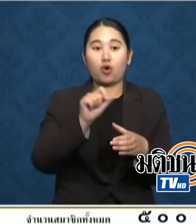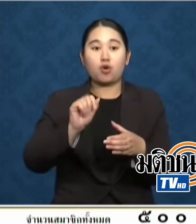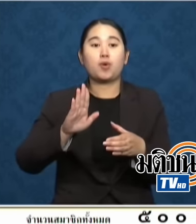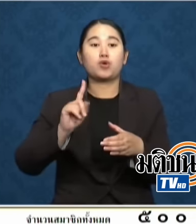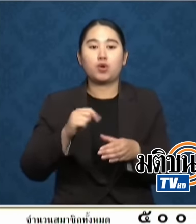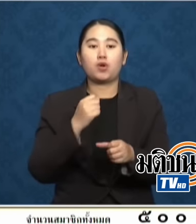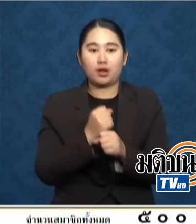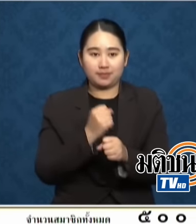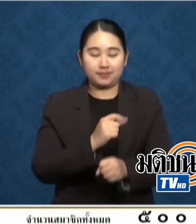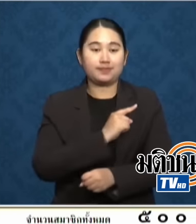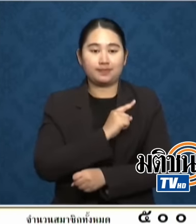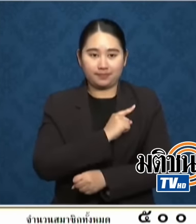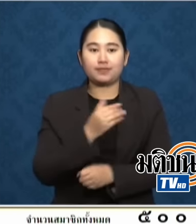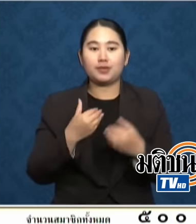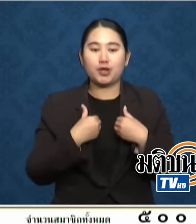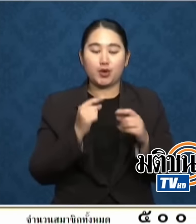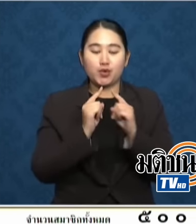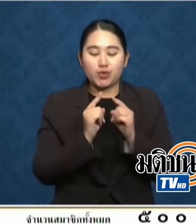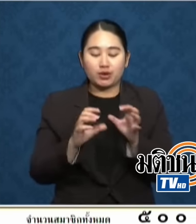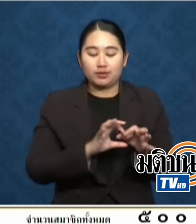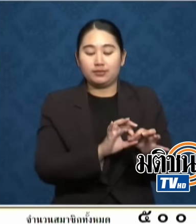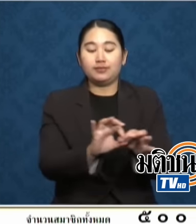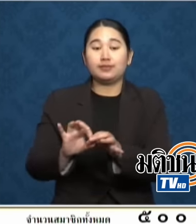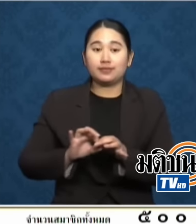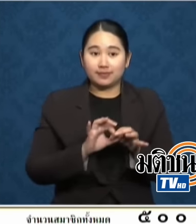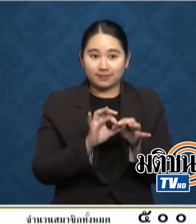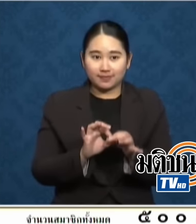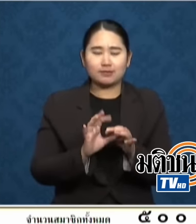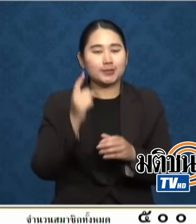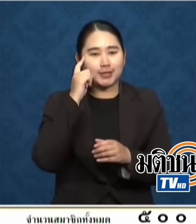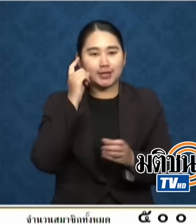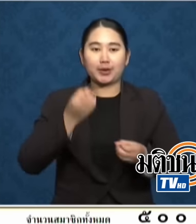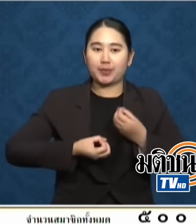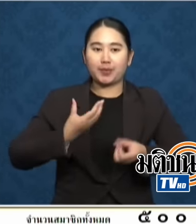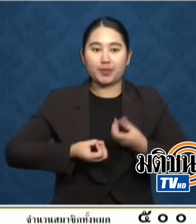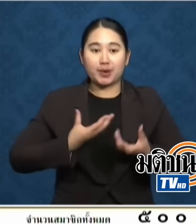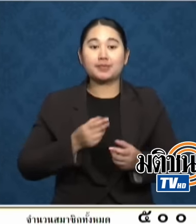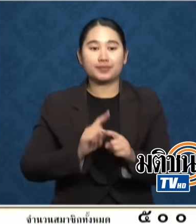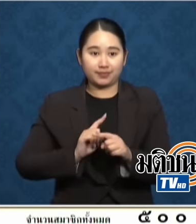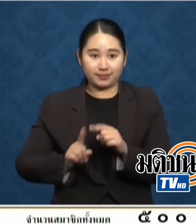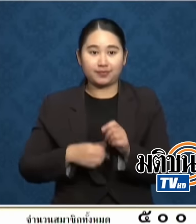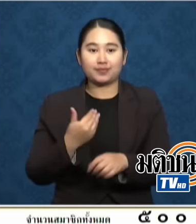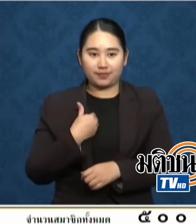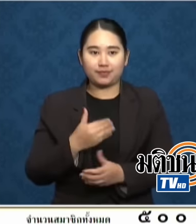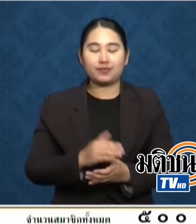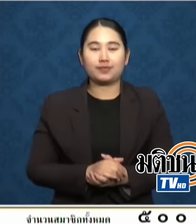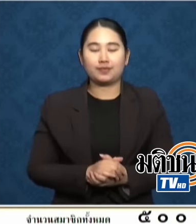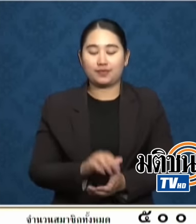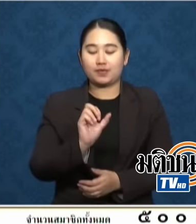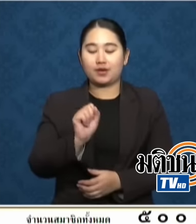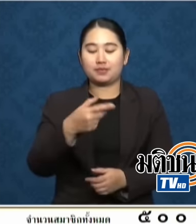ภาที่ปรึกษาก็จะมีหน้าที่ในการเชื่อมโยงในการป้อนความคิดเห็นต่างๆสภาที่ปรึกษ